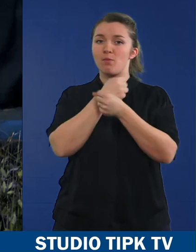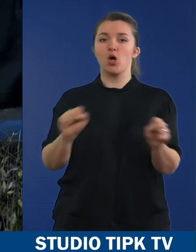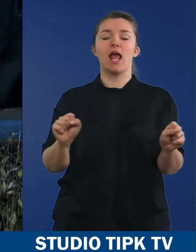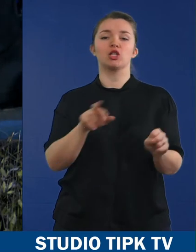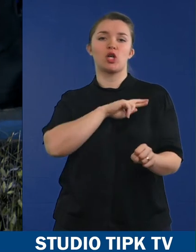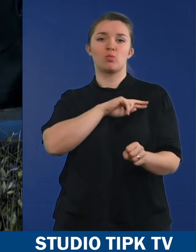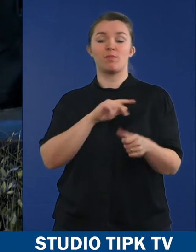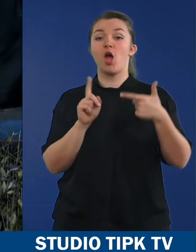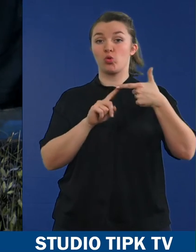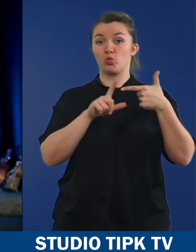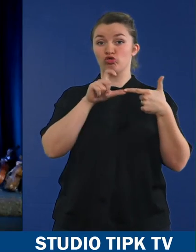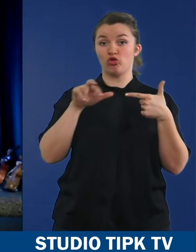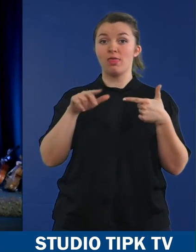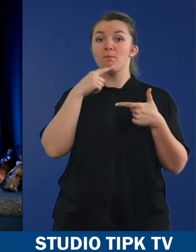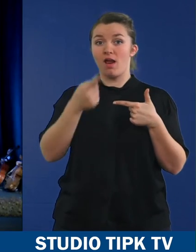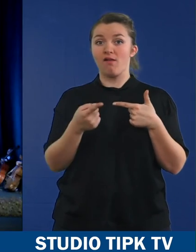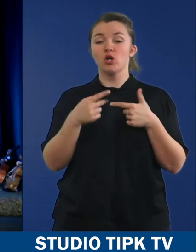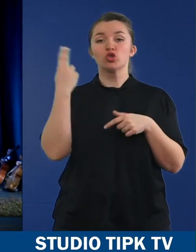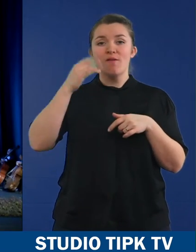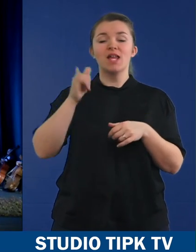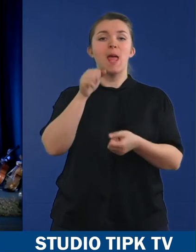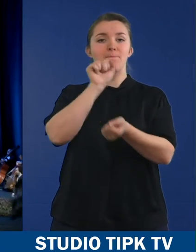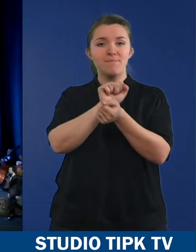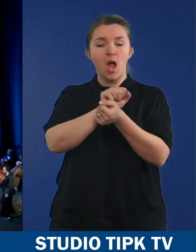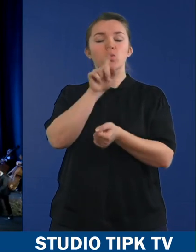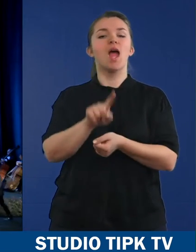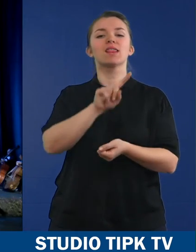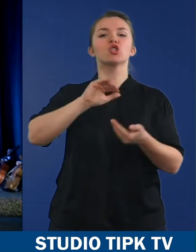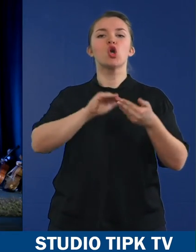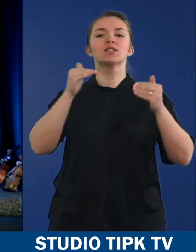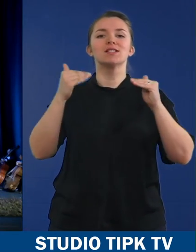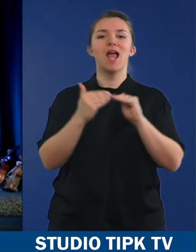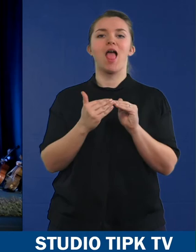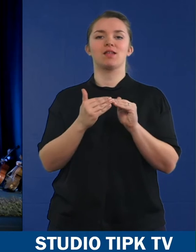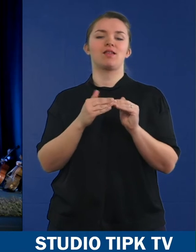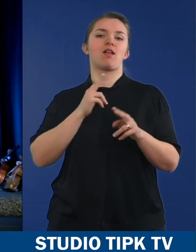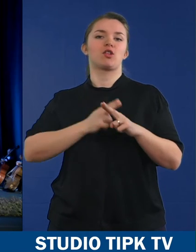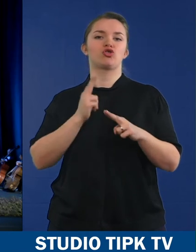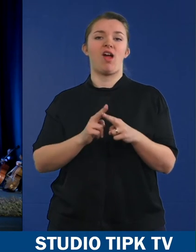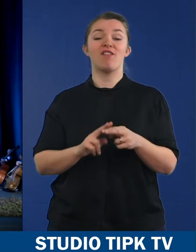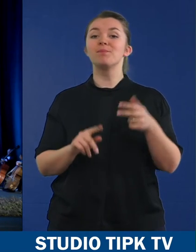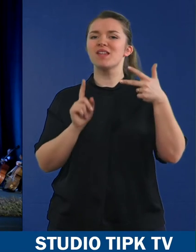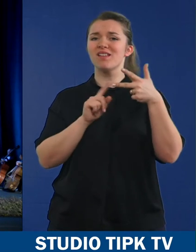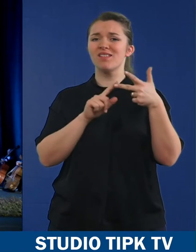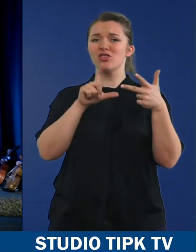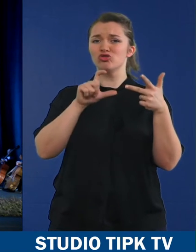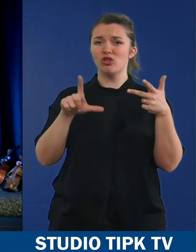republika. Drugi člen pravi, Slovenija je pravna in socialna država. Tretji člen